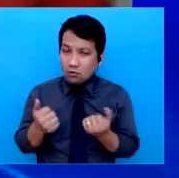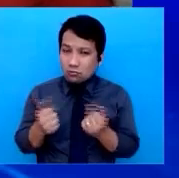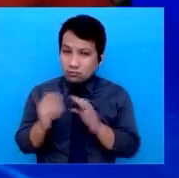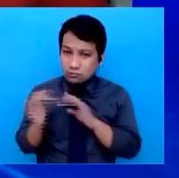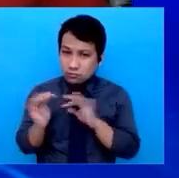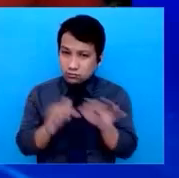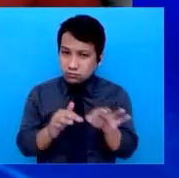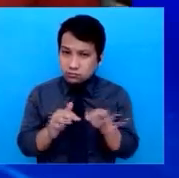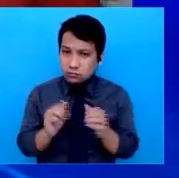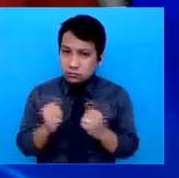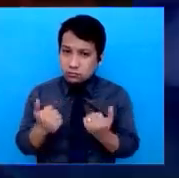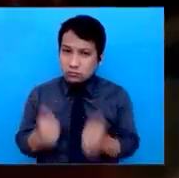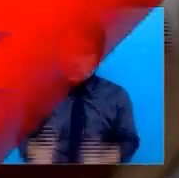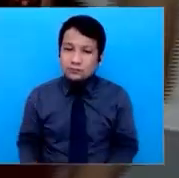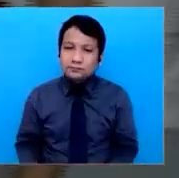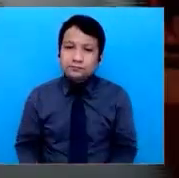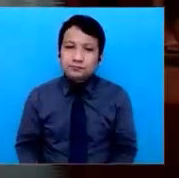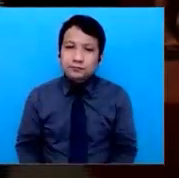dyan?